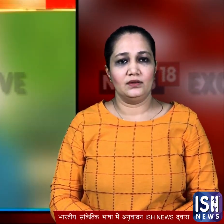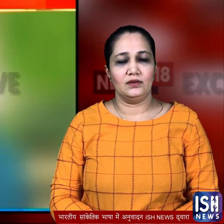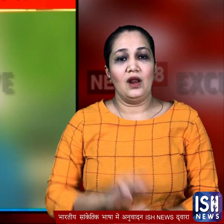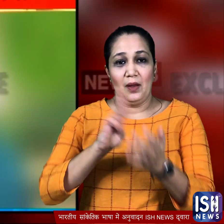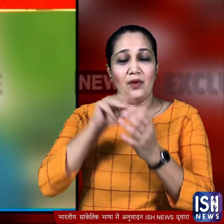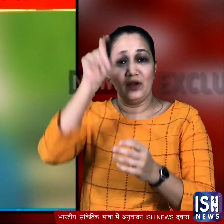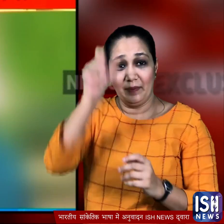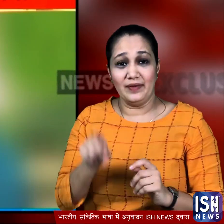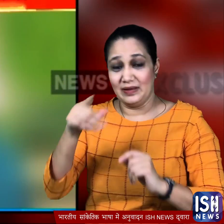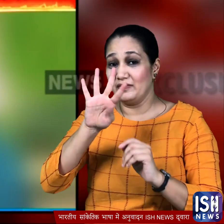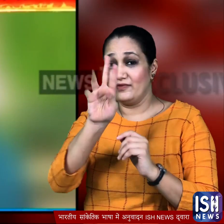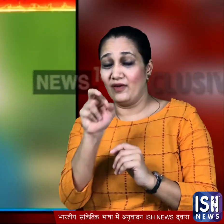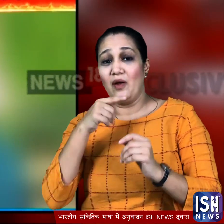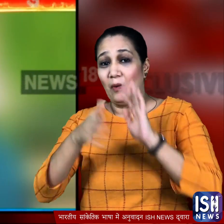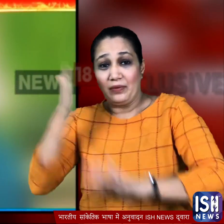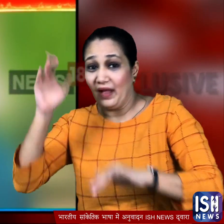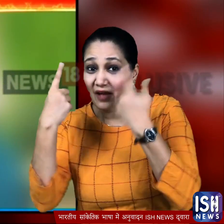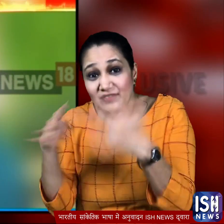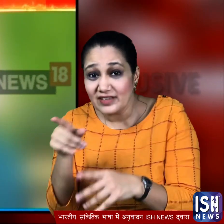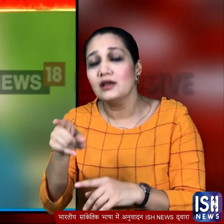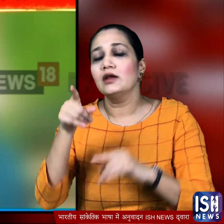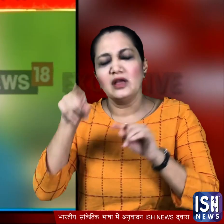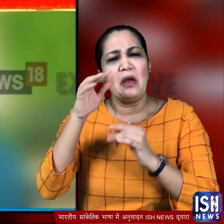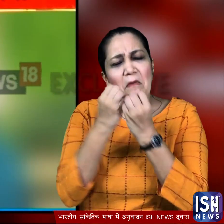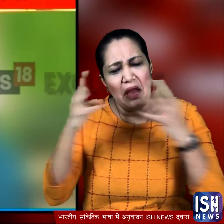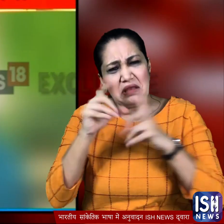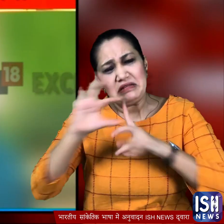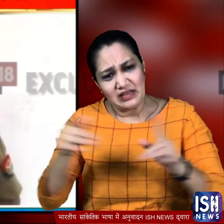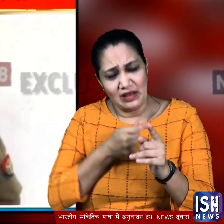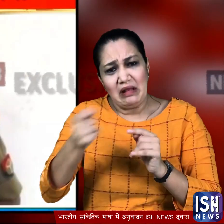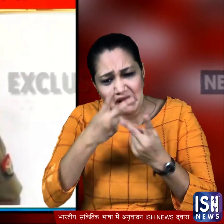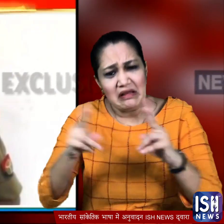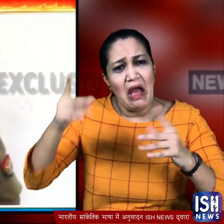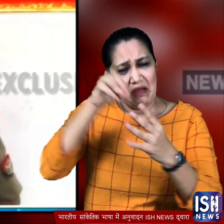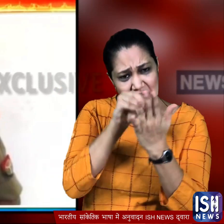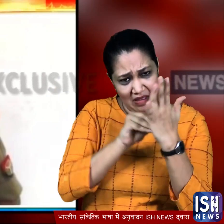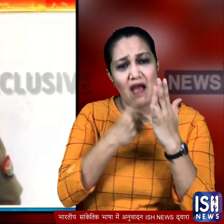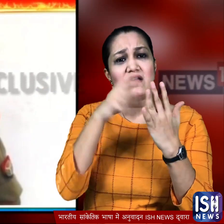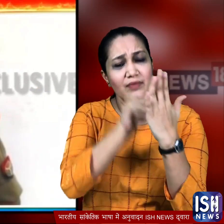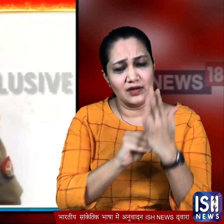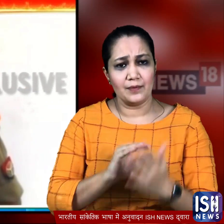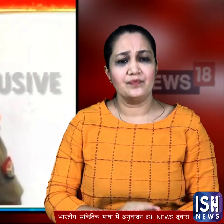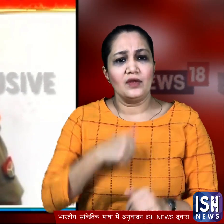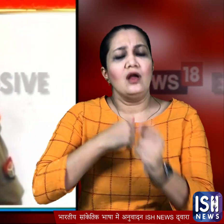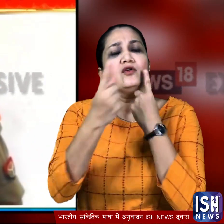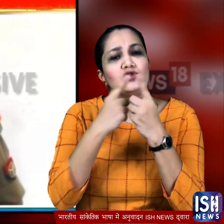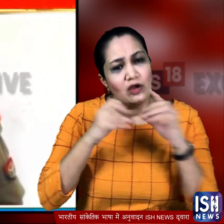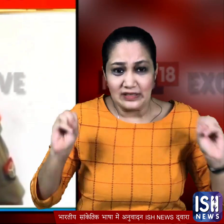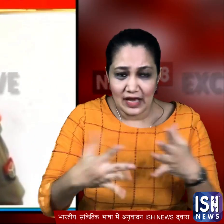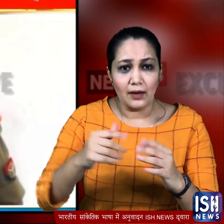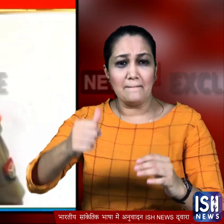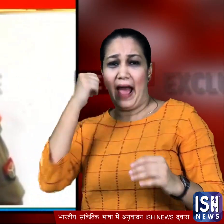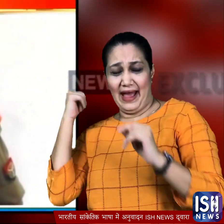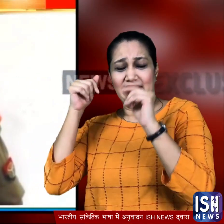मनोज नाम का जो अपराधी भागने में कामयाब हुआ, उस पर कई गंभीर आपराधिक मामले दर्ज हैं। पुलिस उनसे बातचीत करना शुरू की, तब तक पीछे